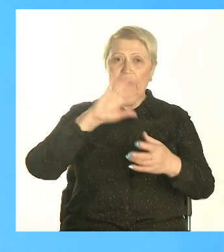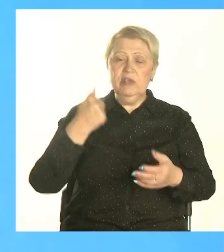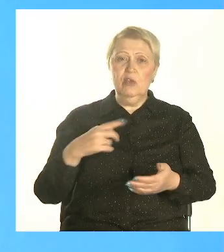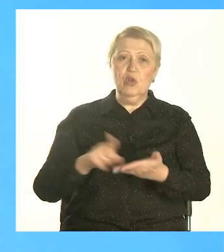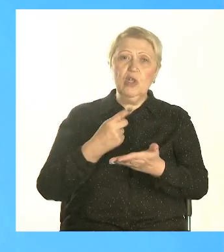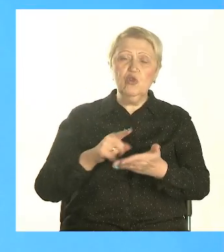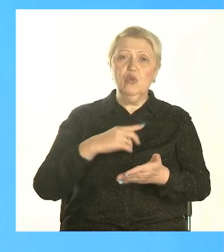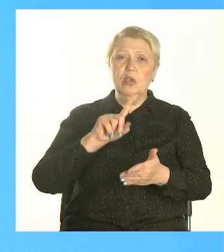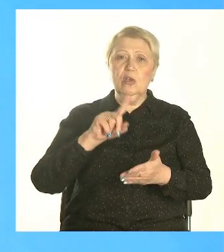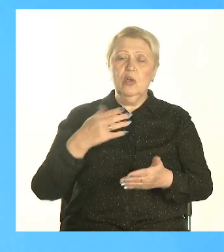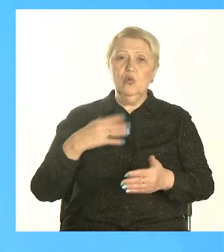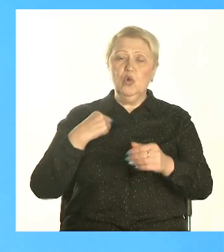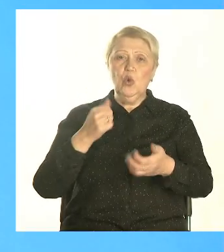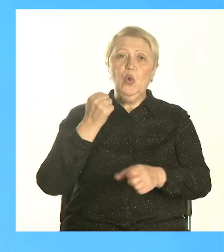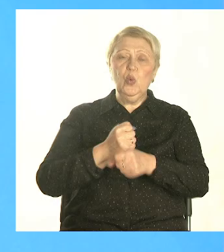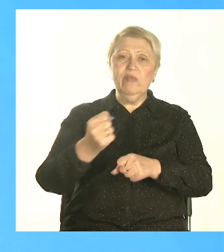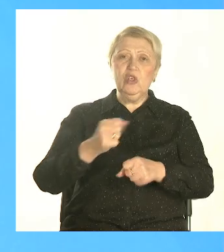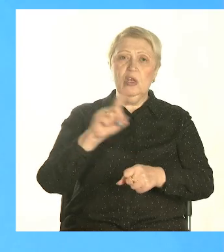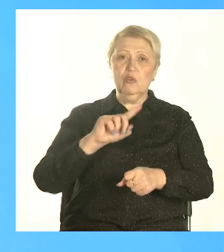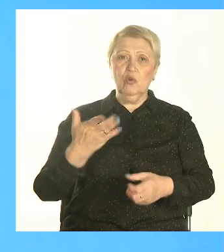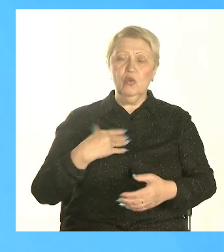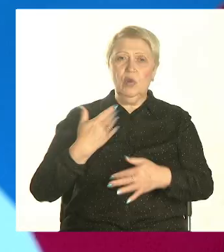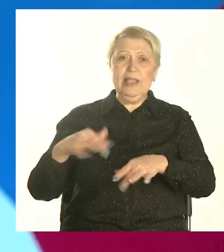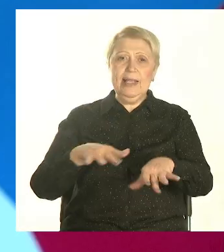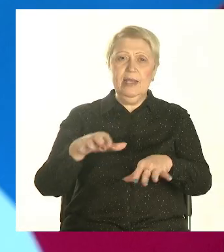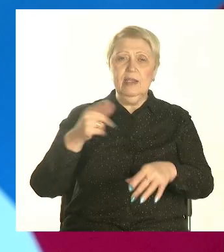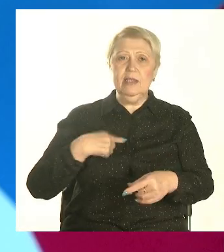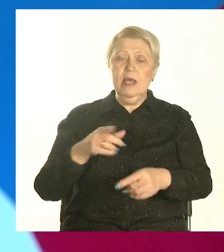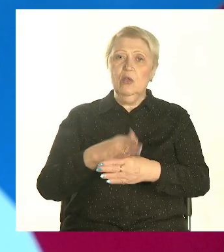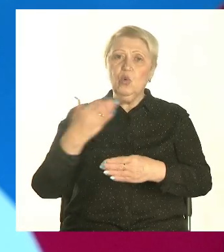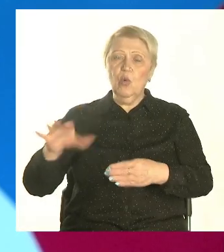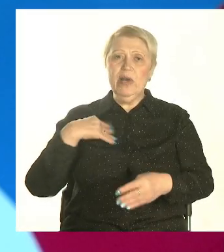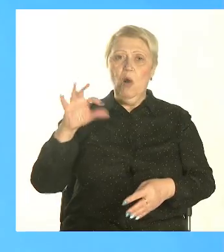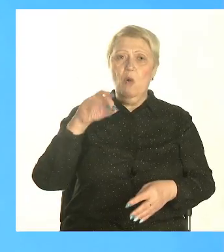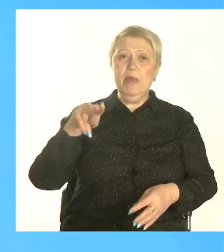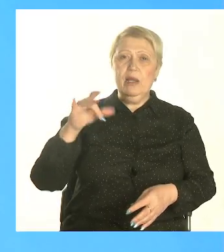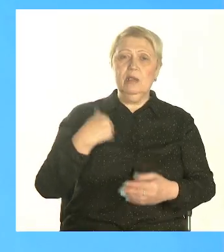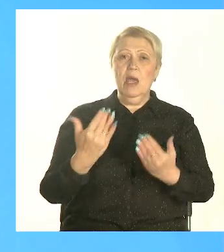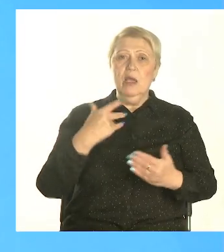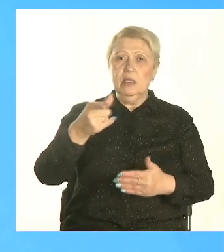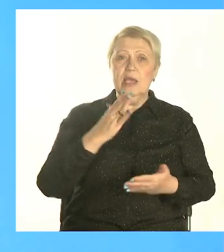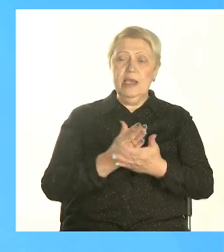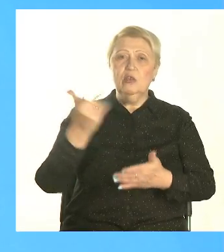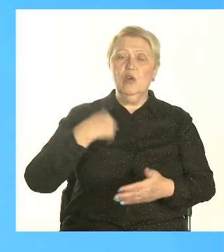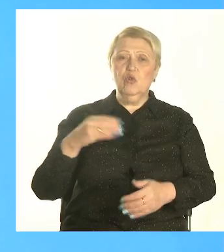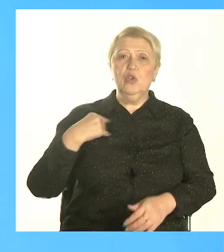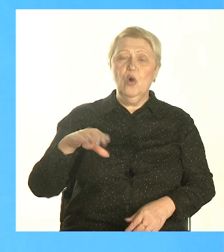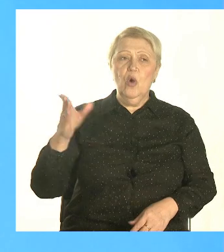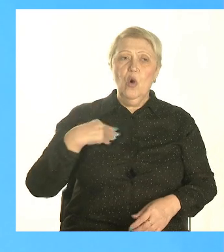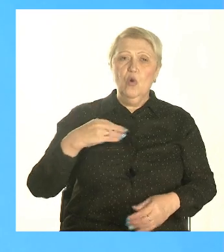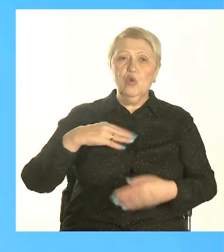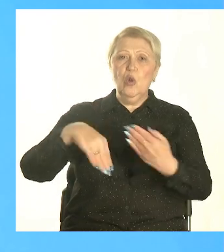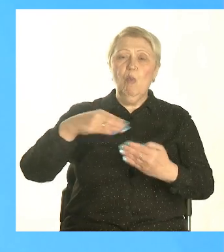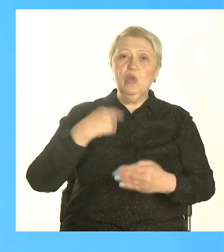соответственно, утверждает тариф на вывоз на деятельность регионального оператора. Допустим, то, что вы сказали, есть мусоропровод, нет мусоропровода.